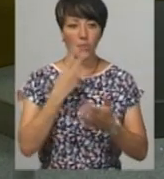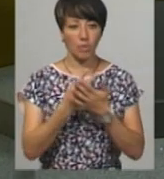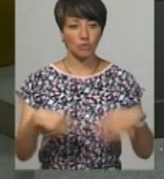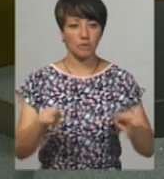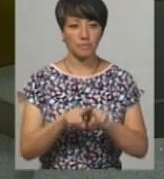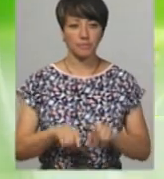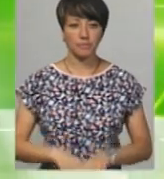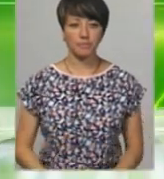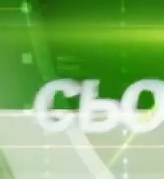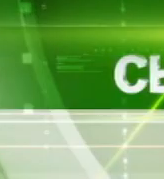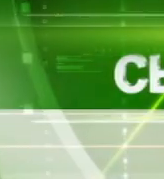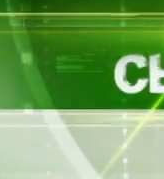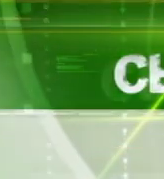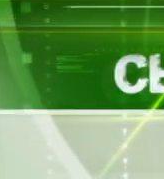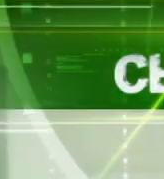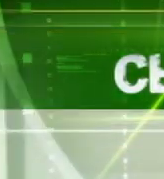побачите.